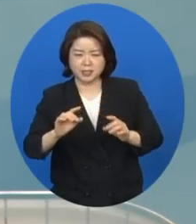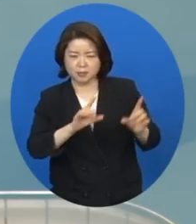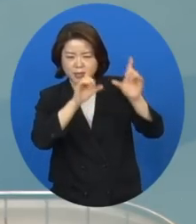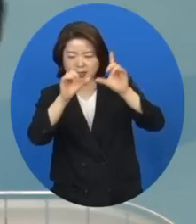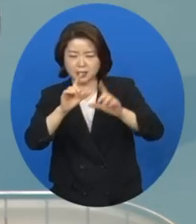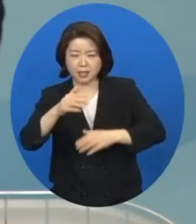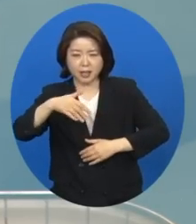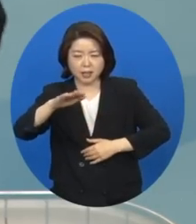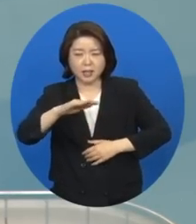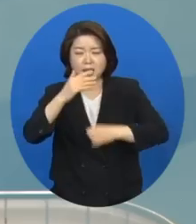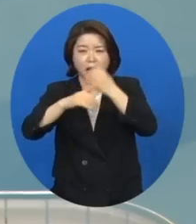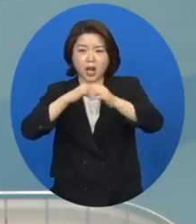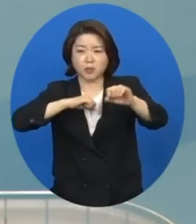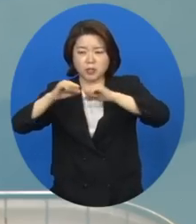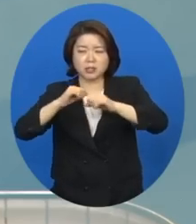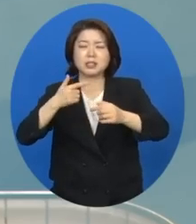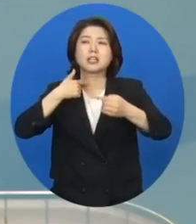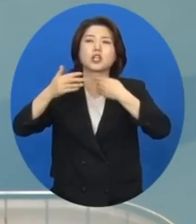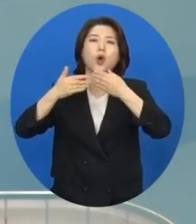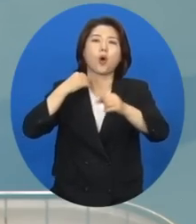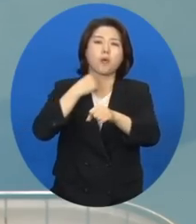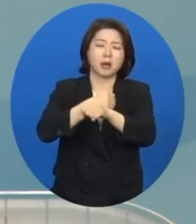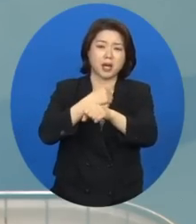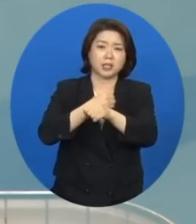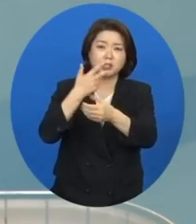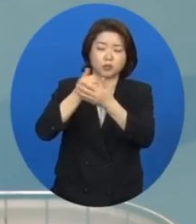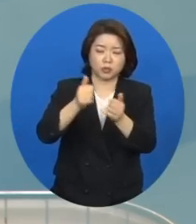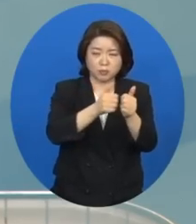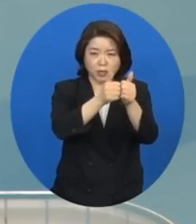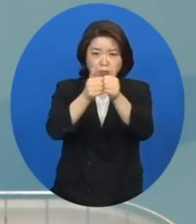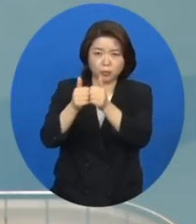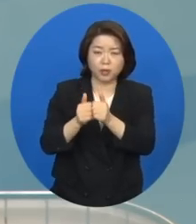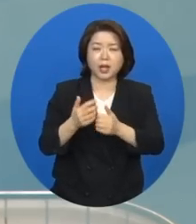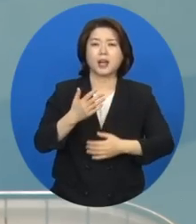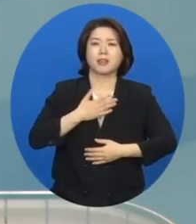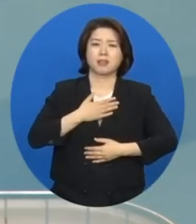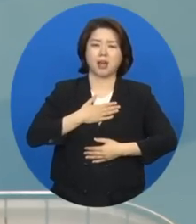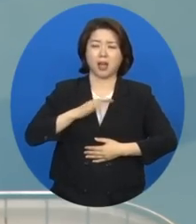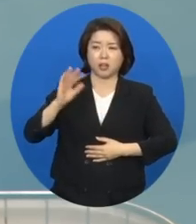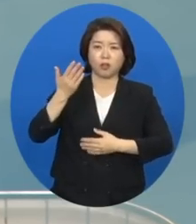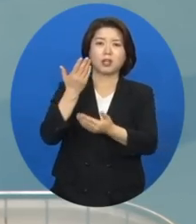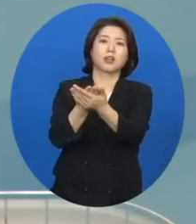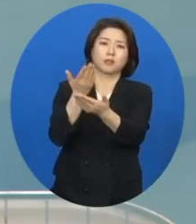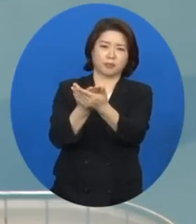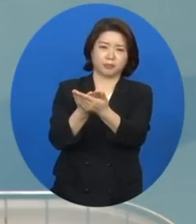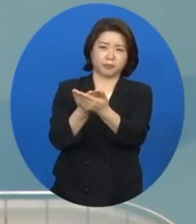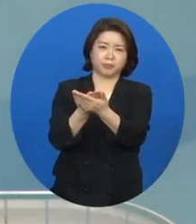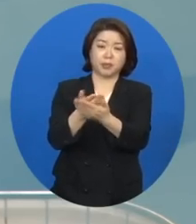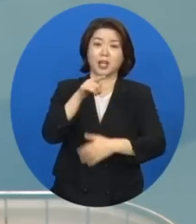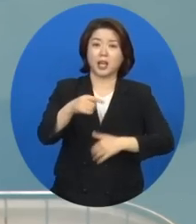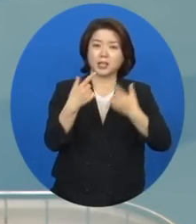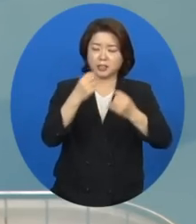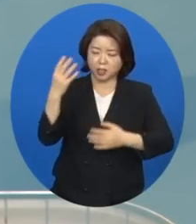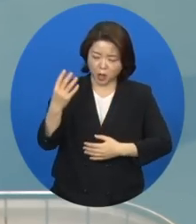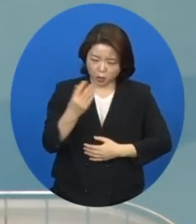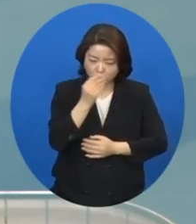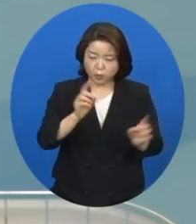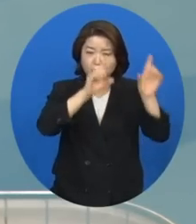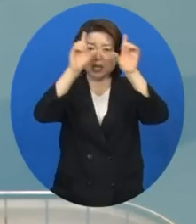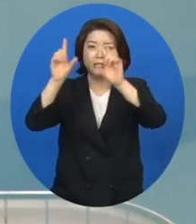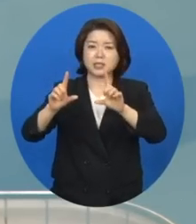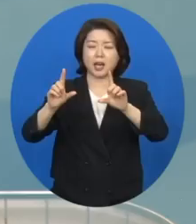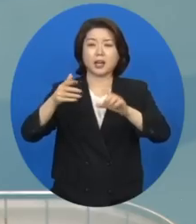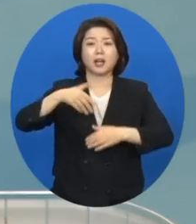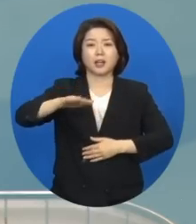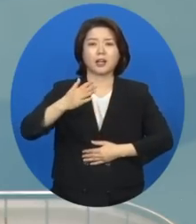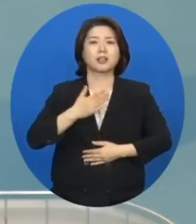하시는 하나님의 역사를 경험하는 주님과 동행하는 제가 되게 하여 주시옵소서. 그렇게 거룩한 삶을 살아가는 제가